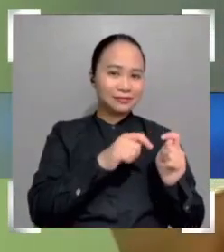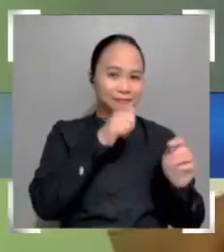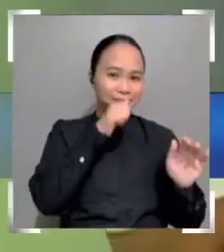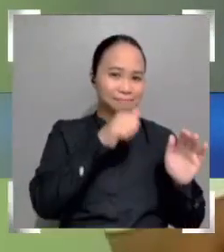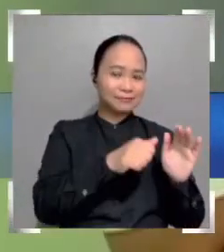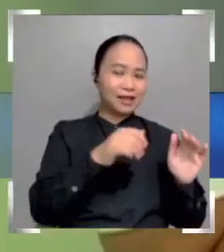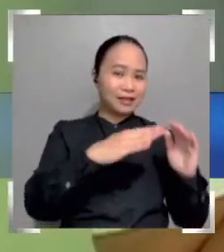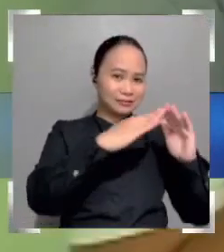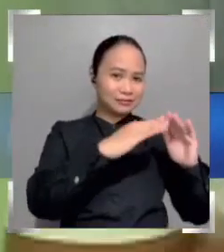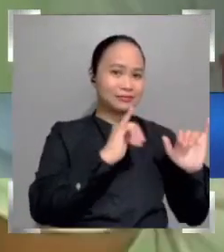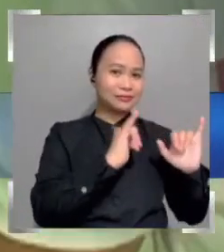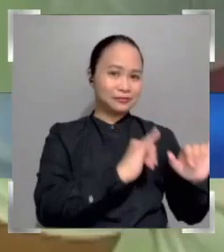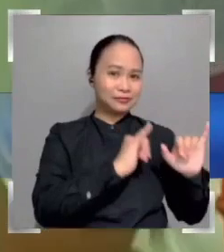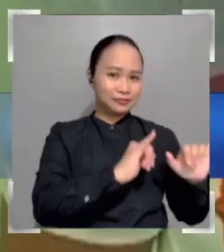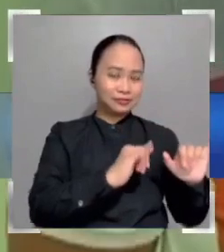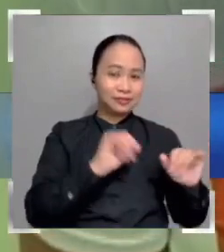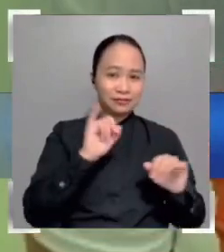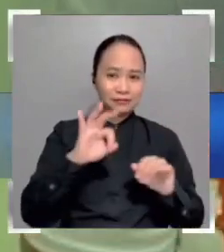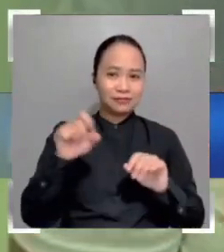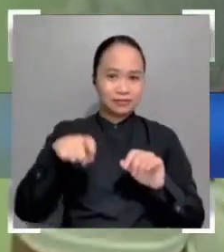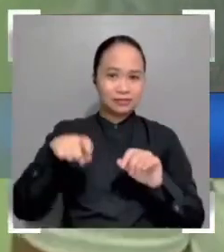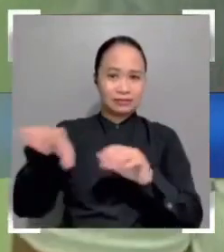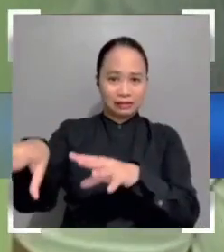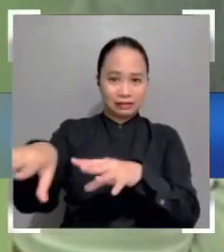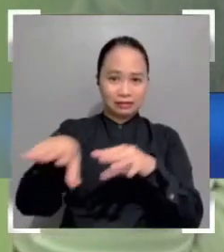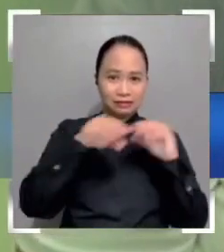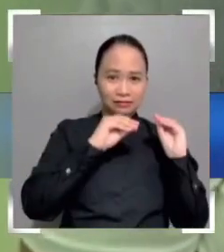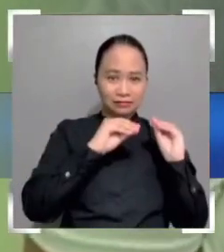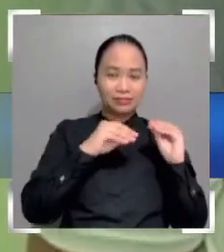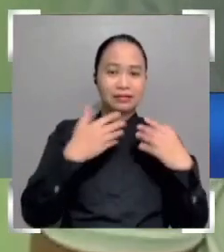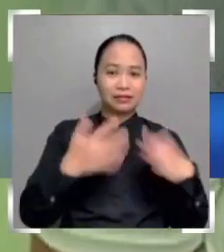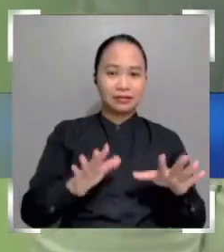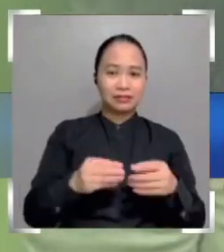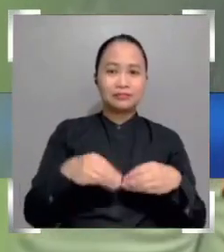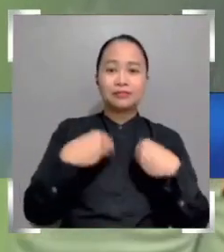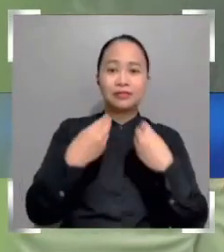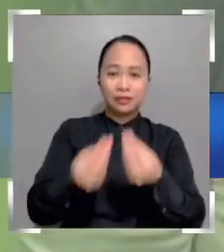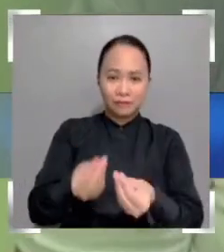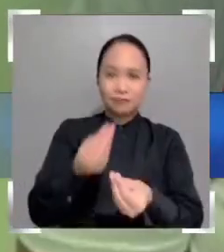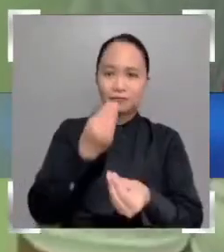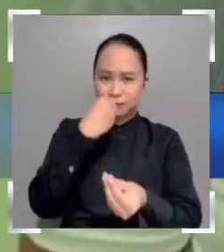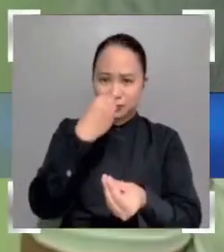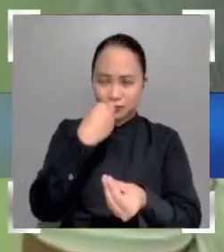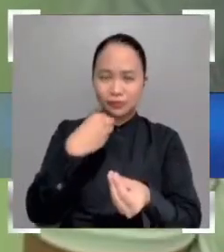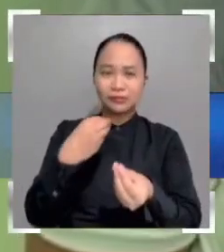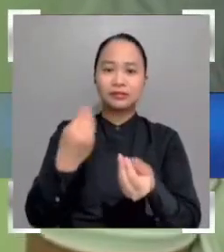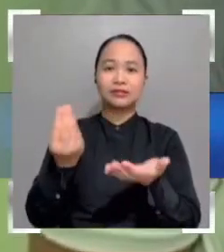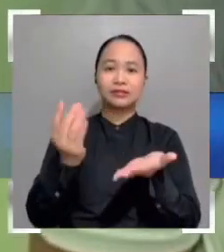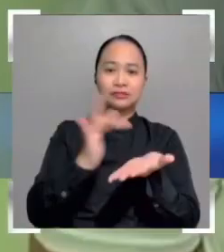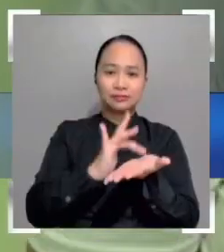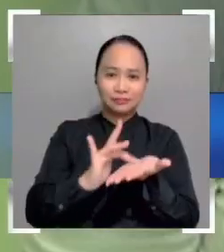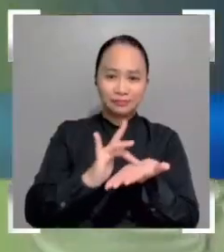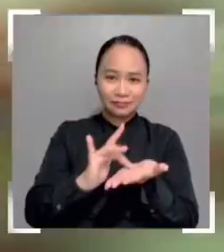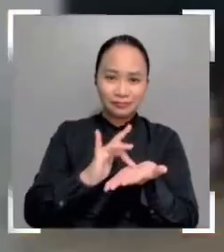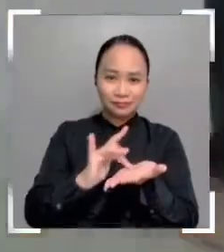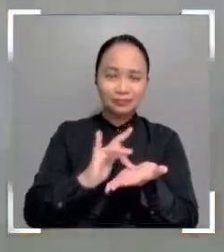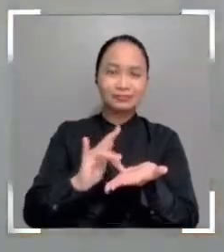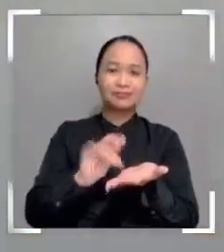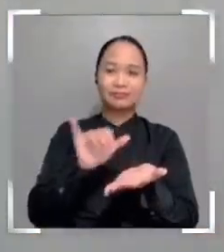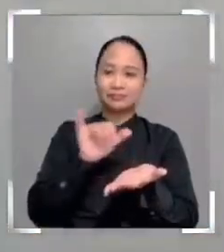taga-Malalag, no, Malalagyan News na to. And then, of course, we provided also food, medicines, and then, of course, medical services